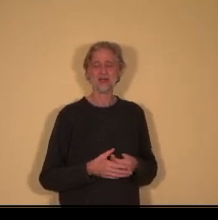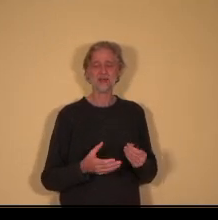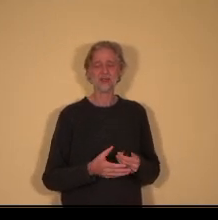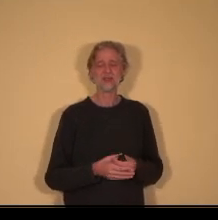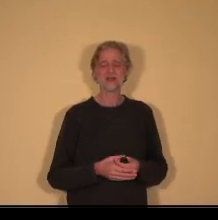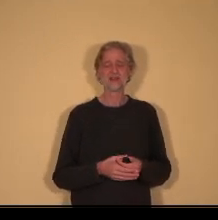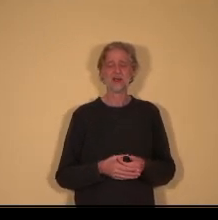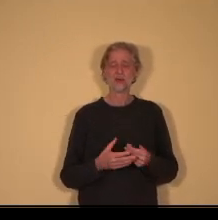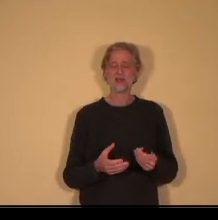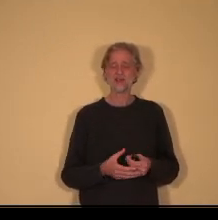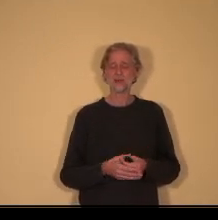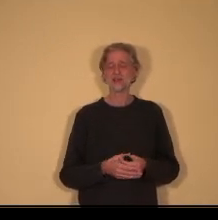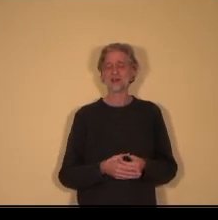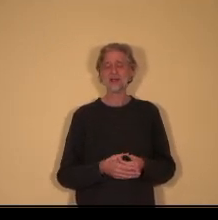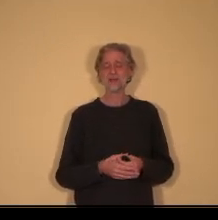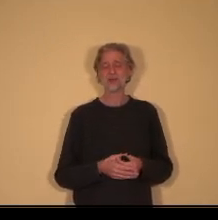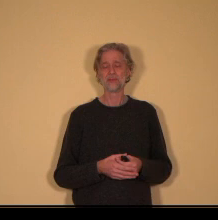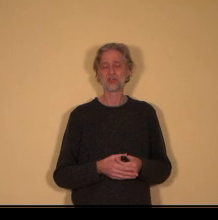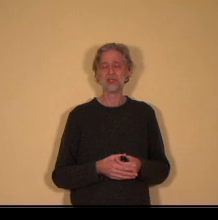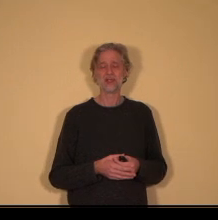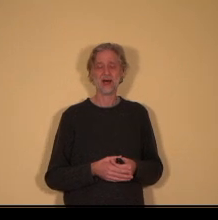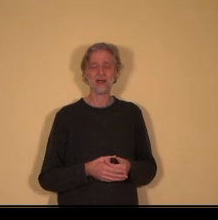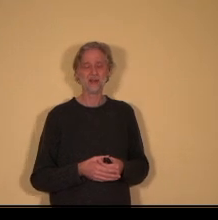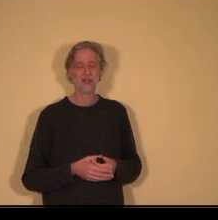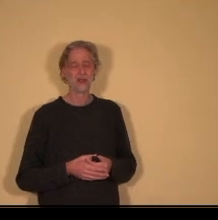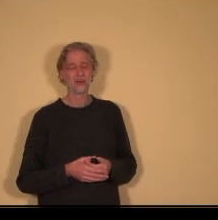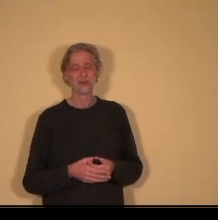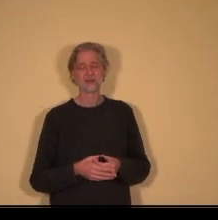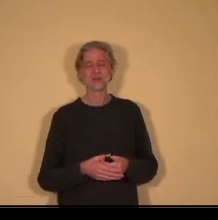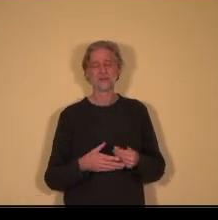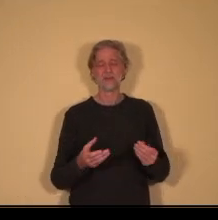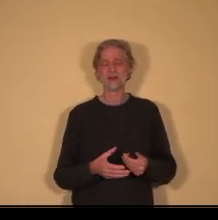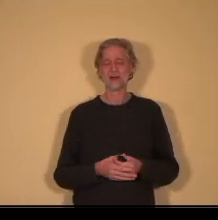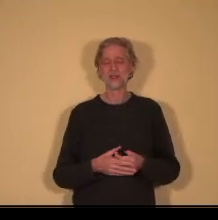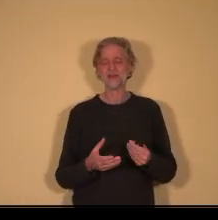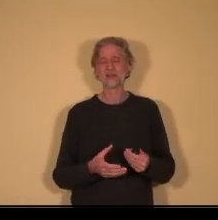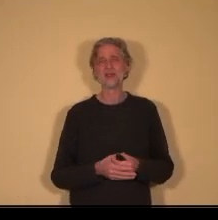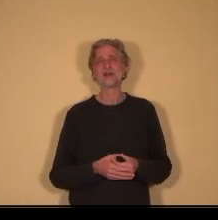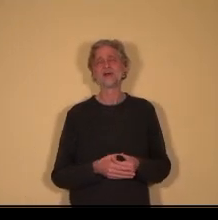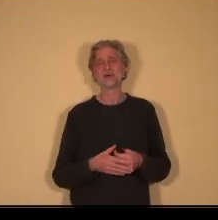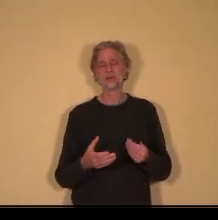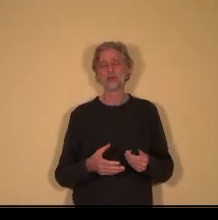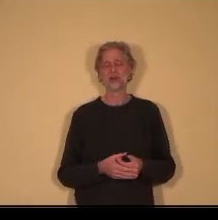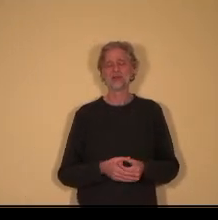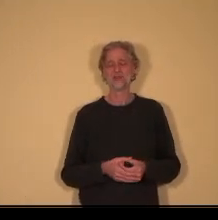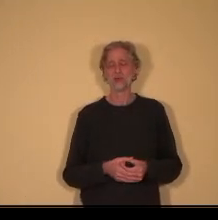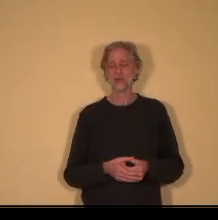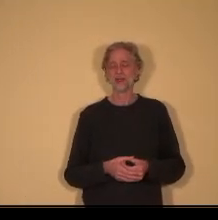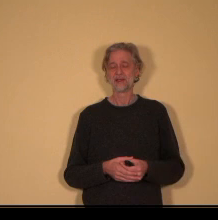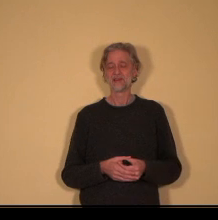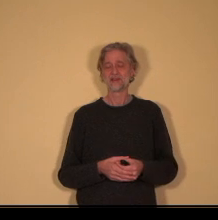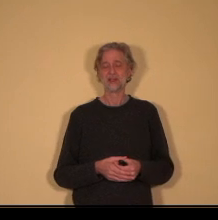der ENSO-Index, und der ist hier mal gezeigt für verschiedene Jahre. Und auch hier ist die Farbkodierung wieder